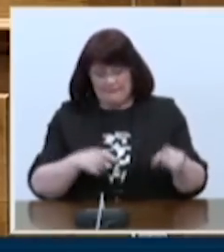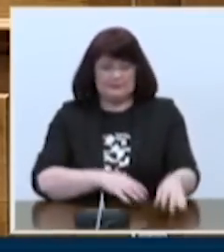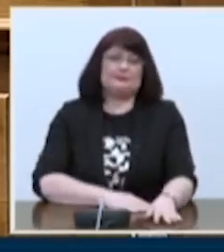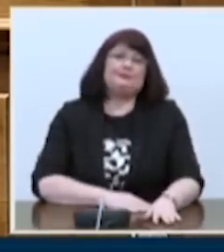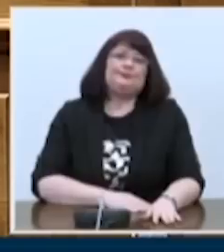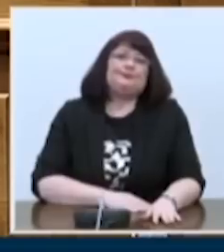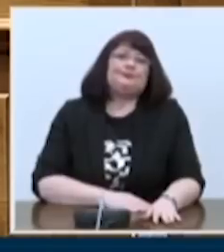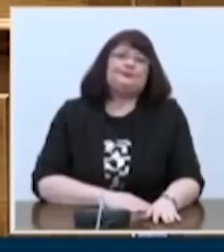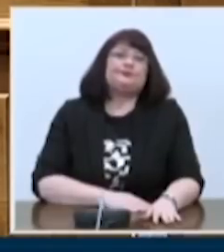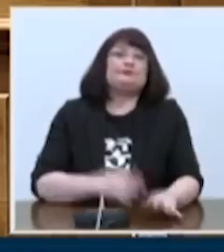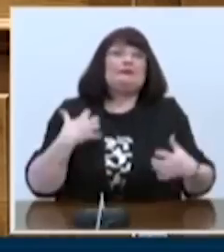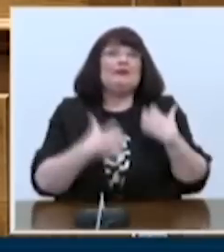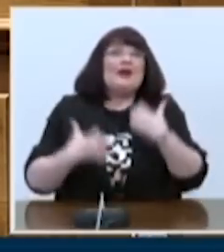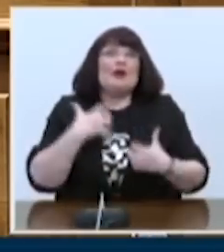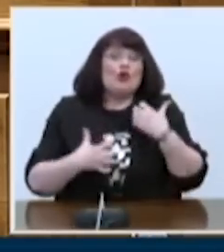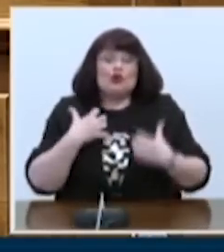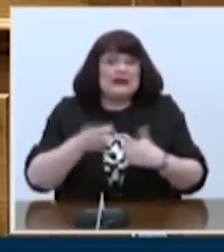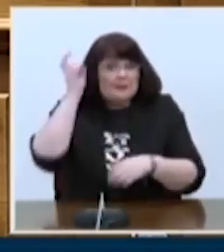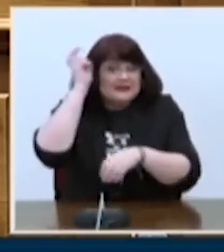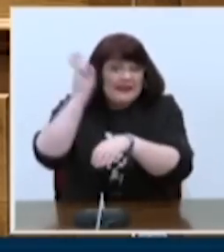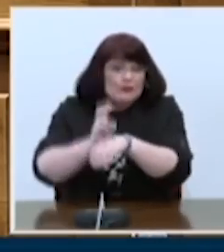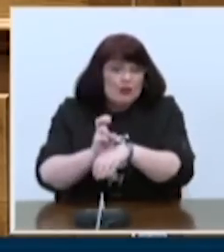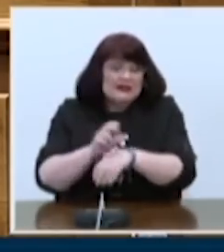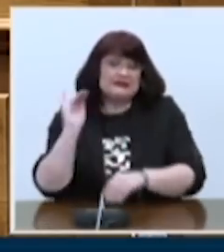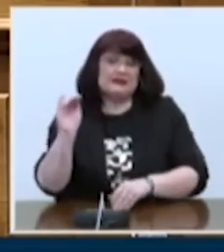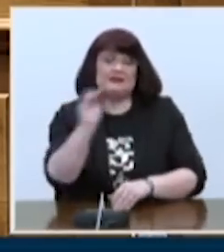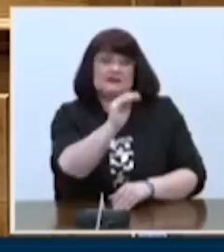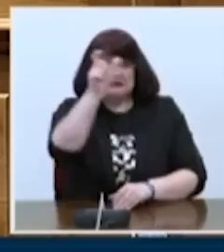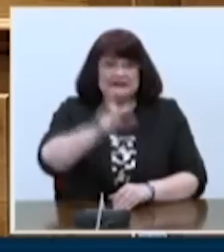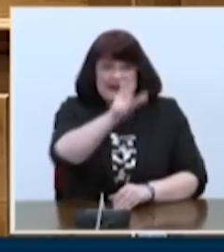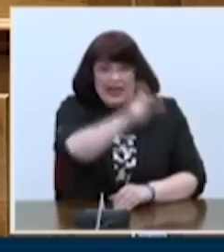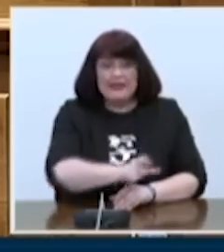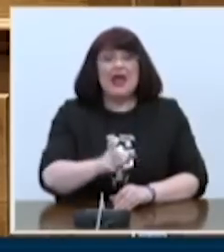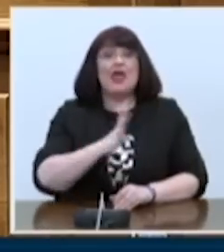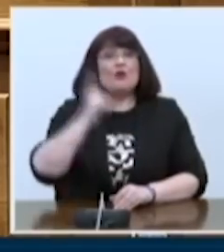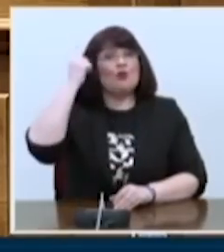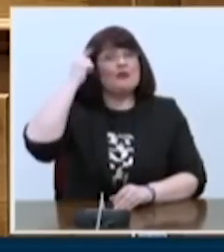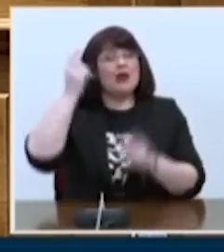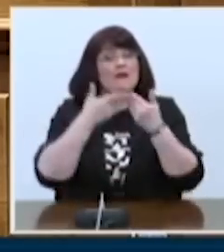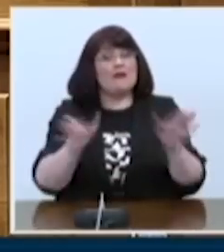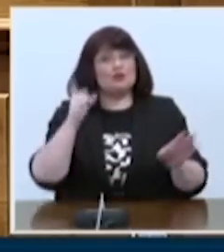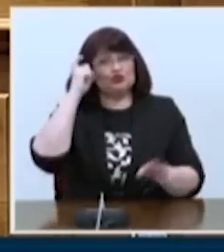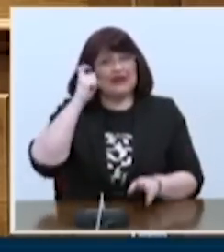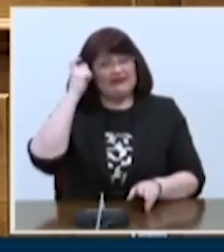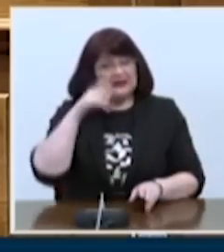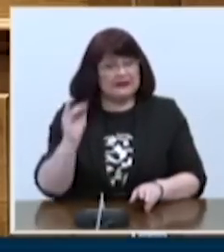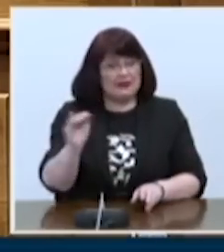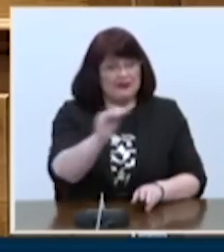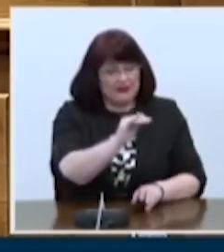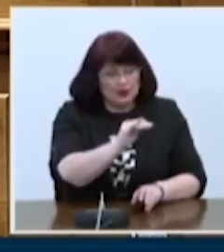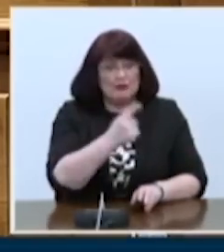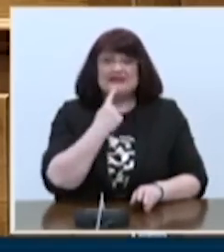την αγωνία μας. Απευθυνόμαστε σε κάθε προοδευτικό, ανοιχτόμυαλο, σκεπτόμενο άνθρωπο της πατρίδας μας και του